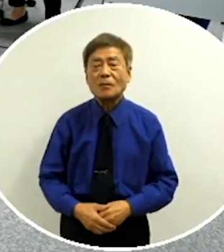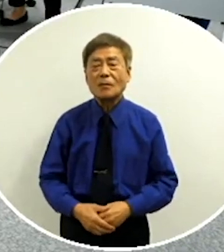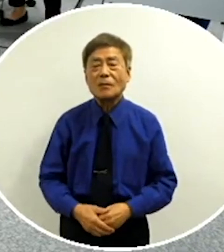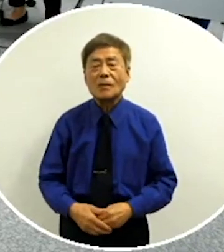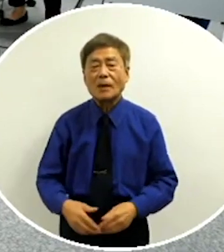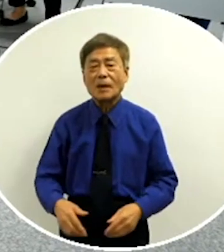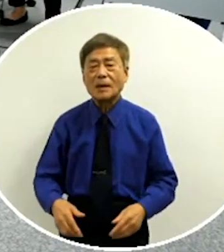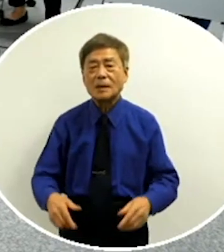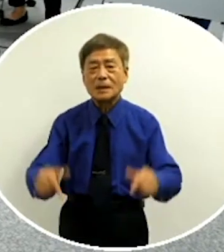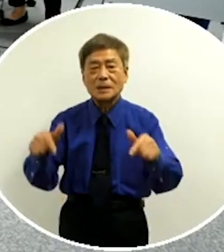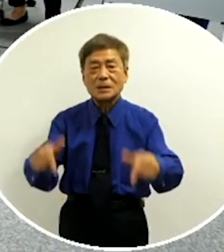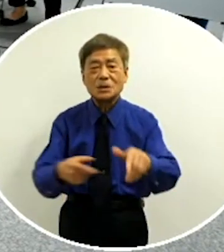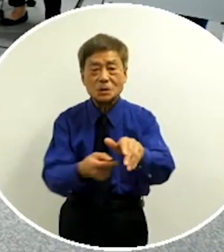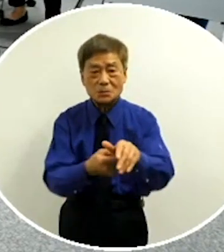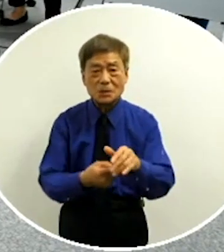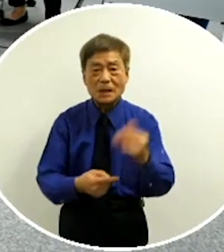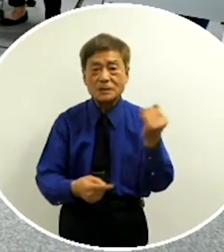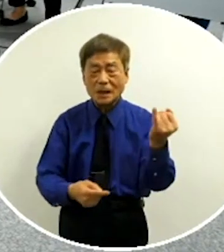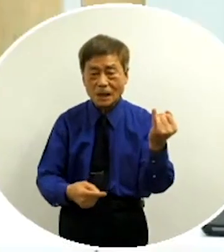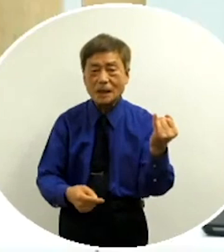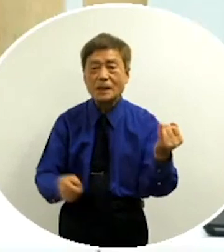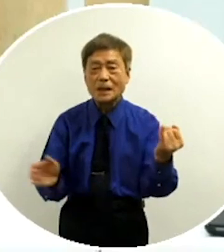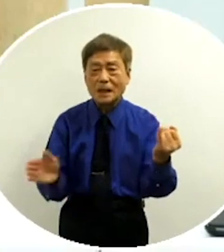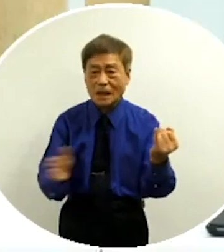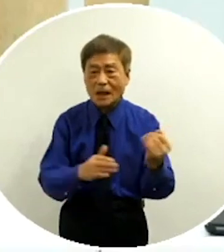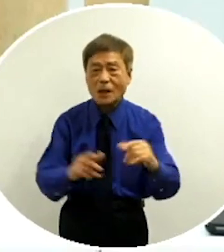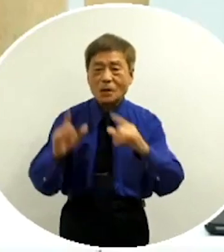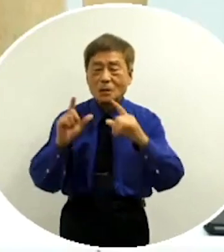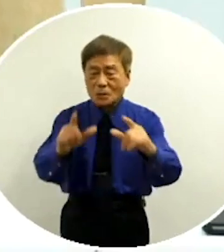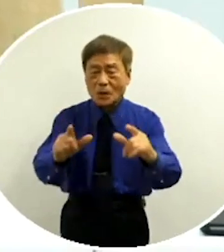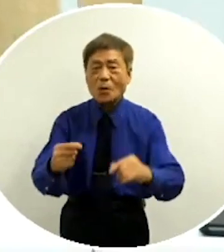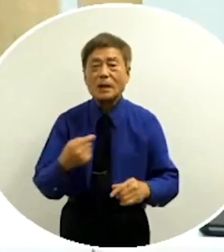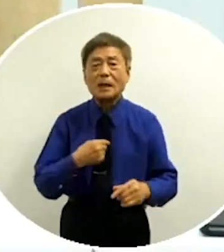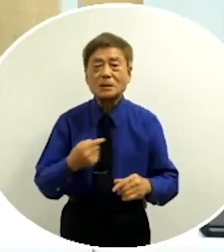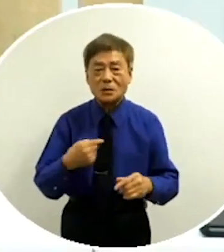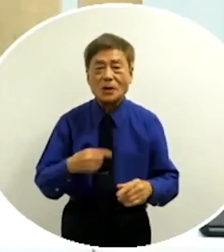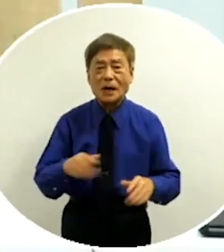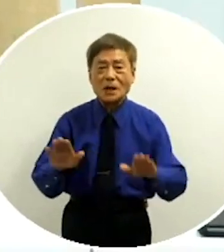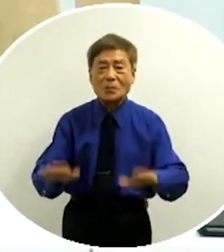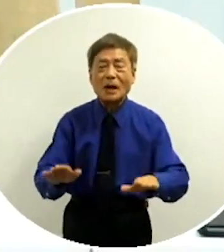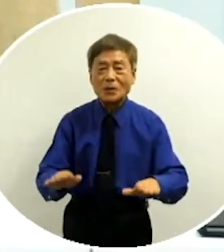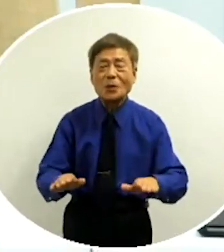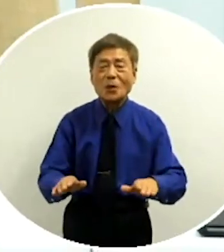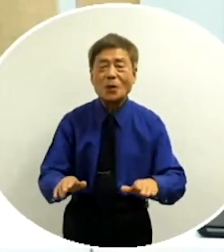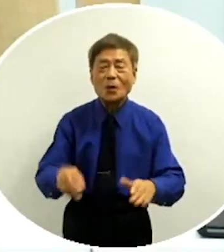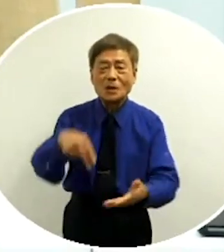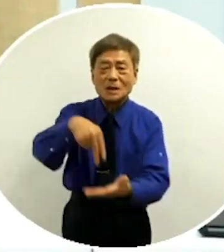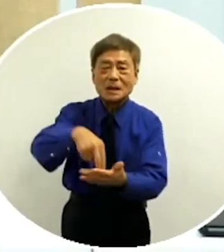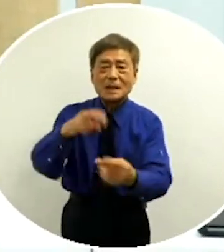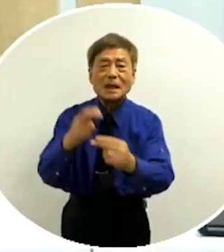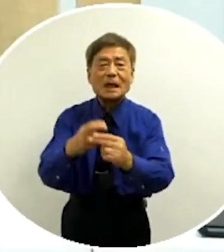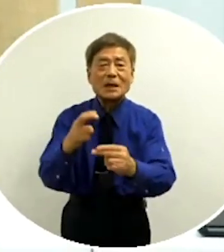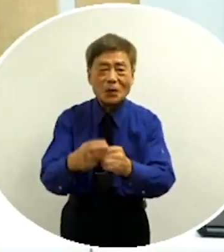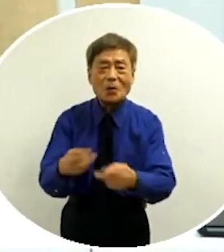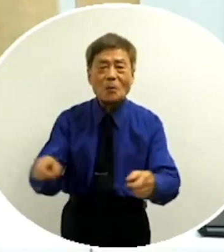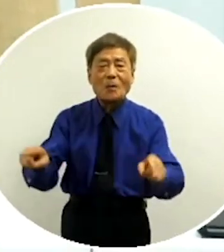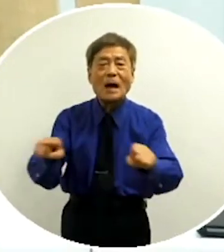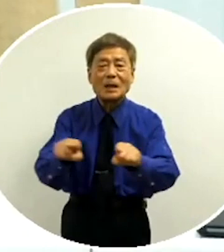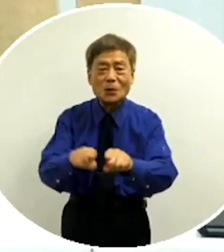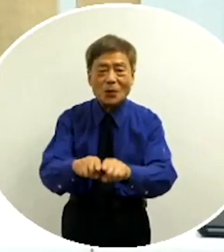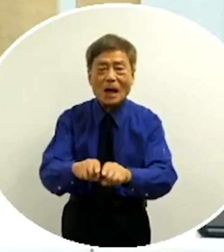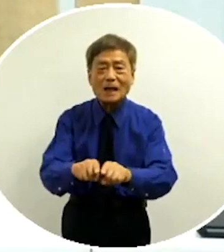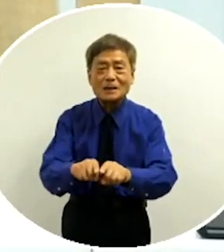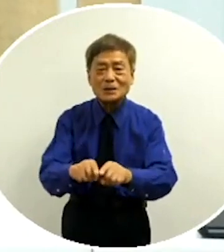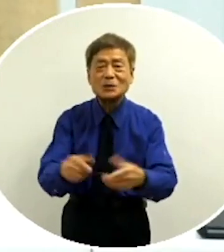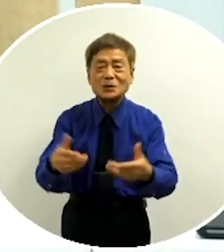ありがとうございます私はやっぱりパートナーズ制度というのは今まで政治にアクセスしよう